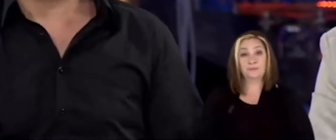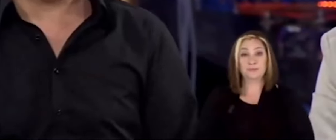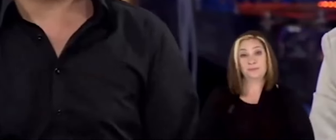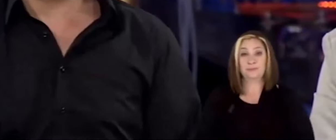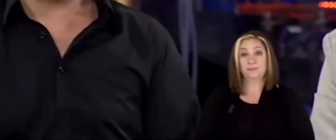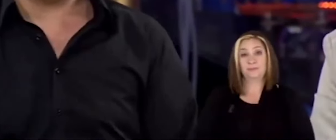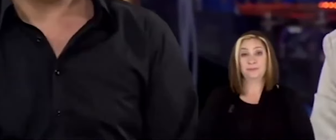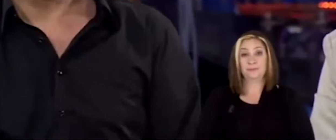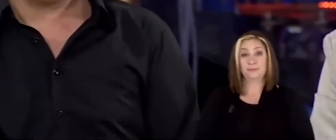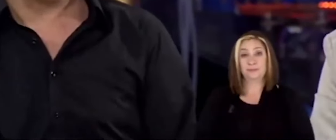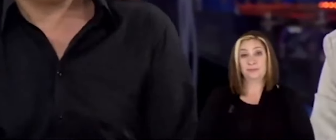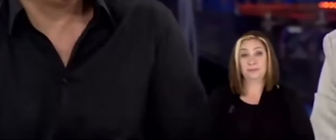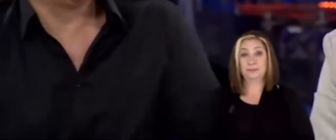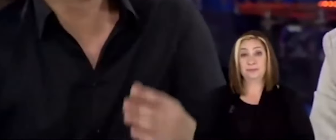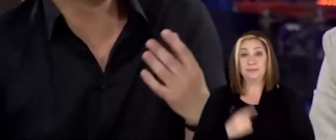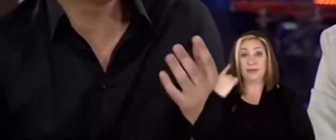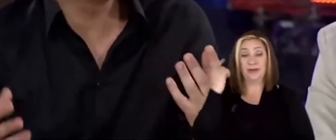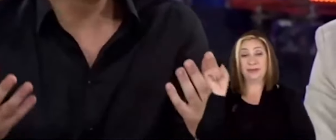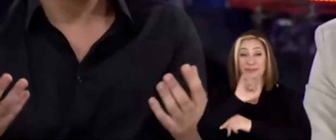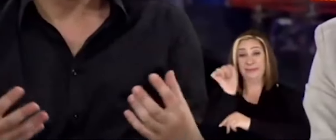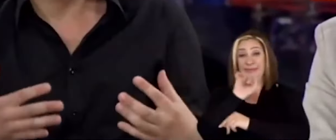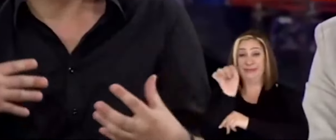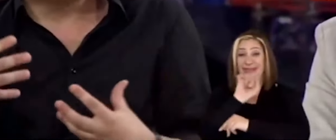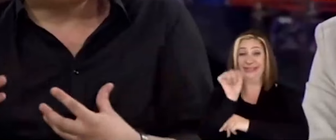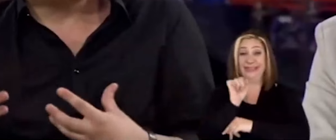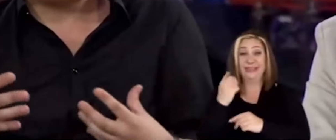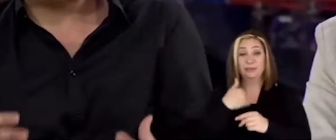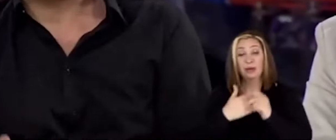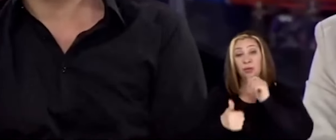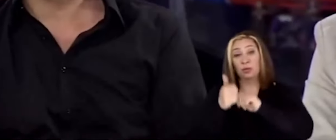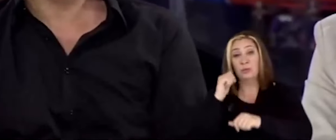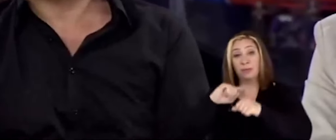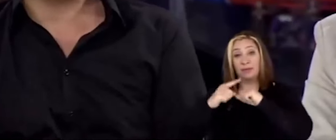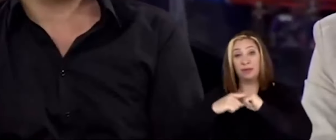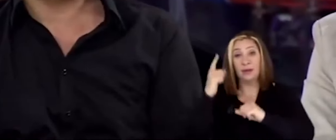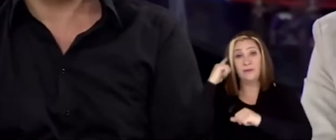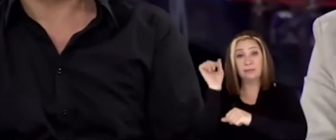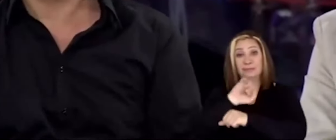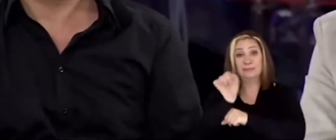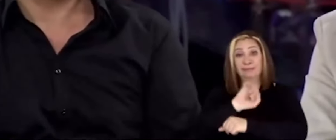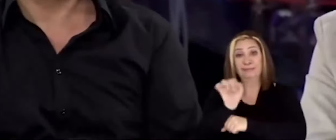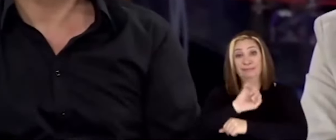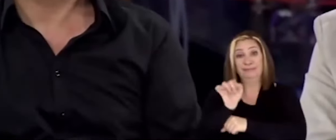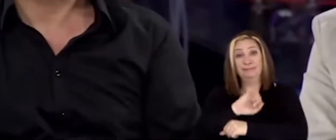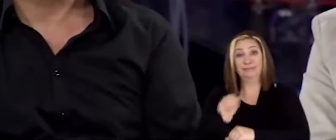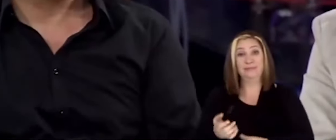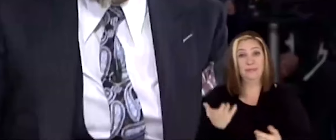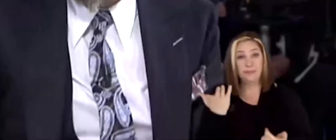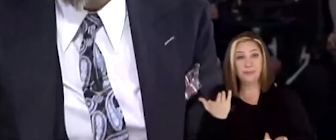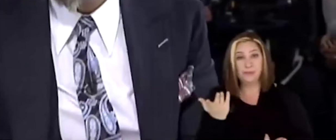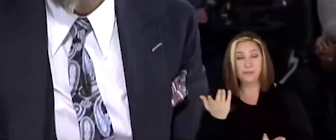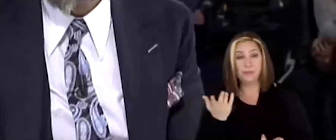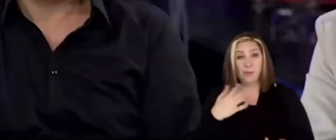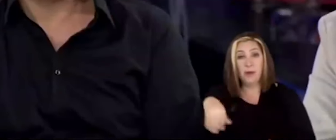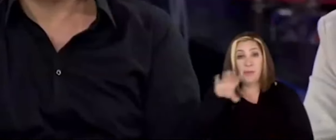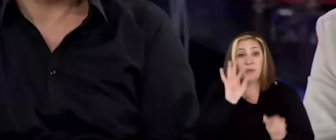yes I understand. Hani sürekli bir hani ben döndüğümde bir hafta kaldım. Döndüğümde annemle böyle konuşuyordum. Yani. Niye böyle yapıyorlar?